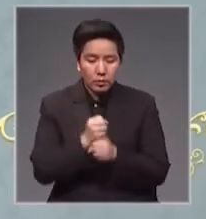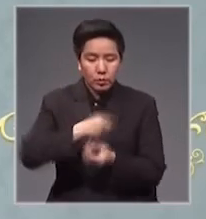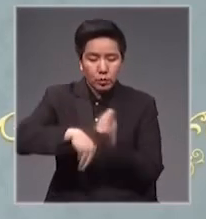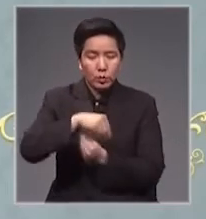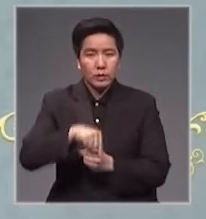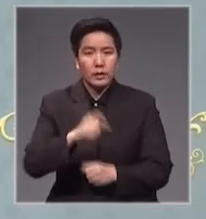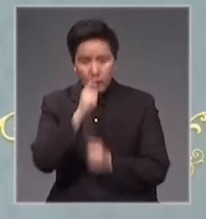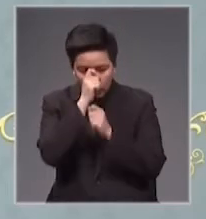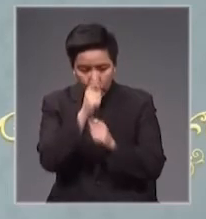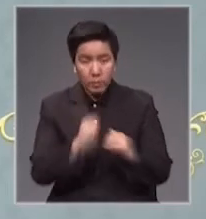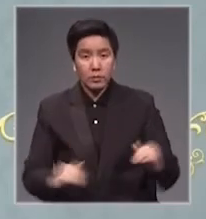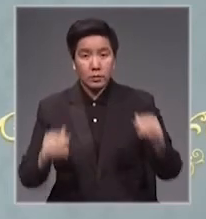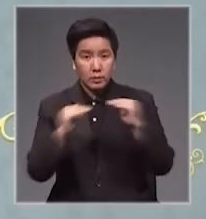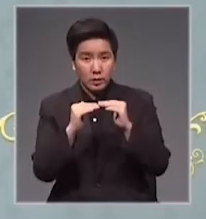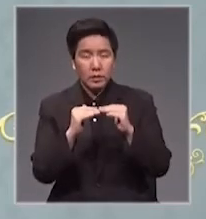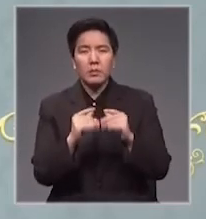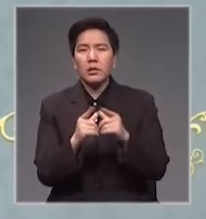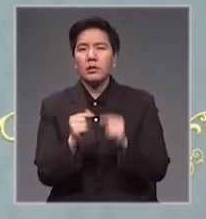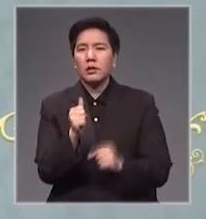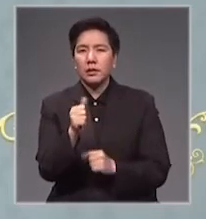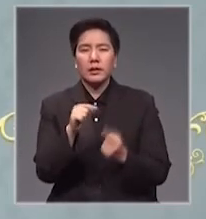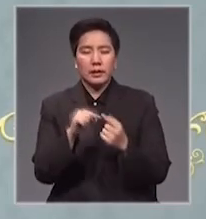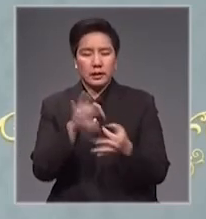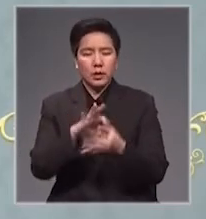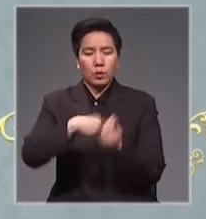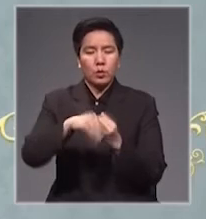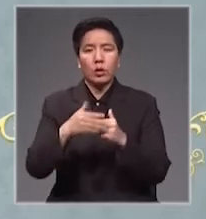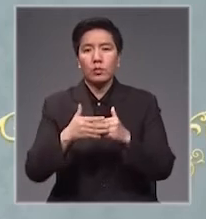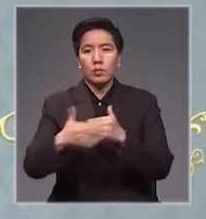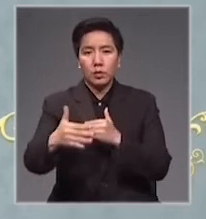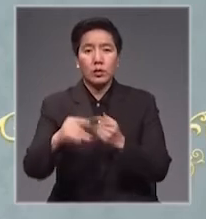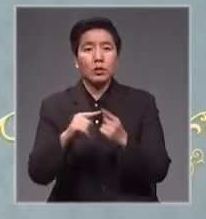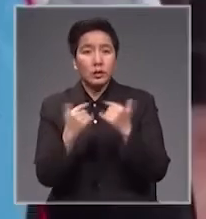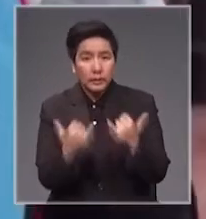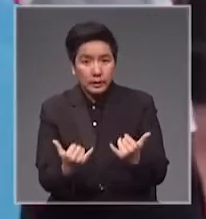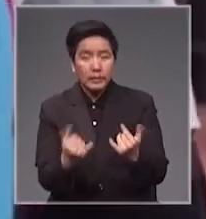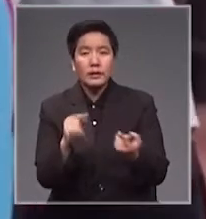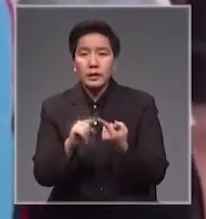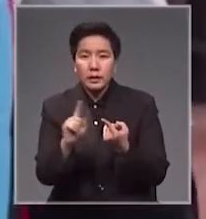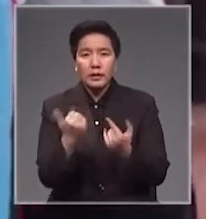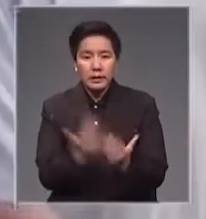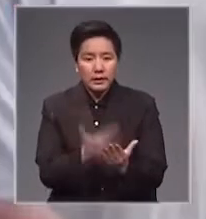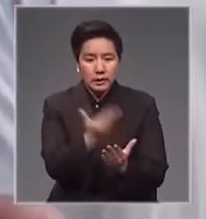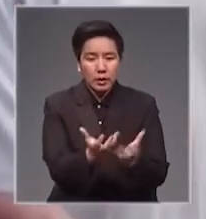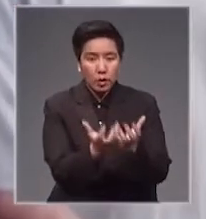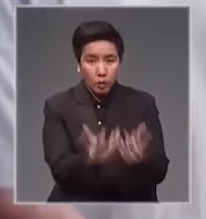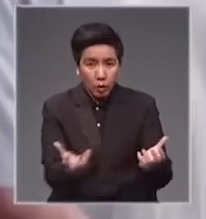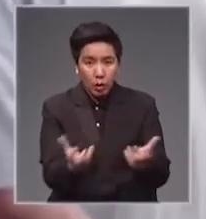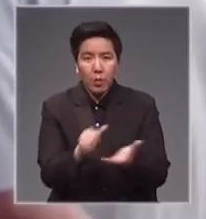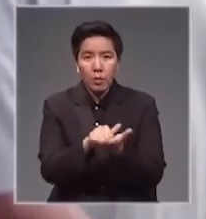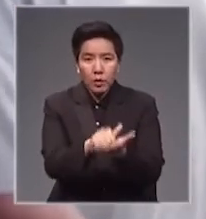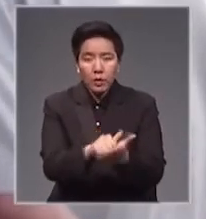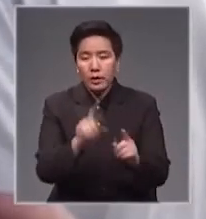นุษยชนจะเป็นผลดีต่อธุรกิจในระยะยาวโดยเฉพาะอย่างยิ่งในปัจจุบันการซื้อสินค้าหรือบริการ